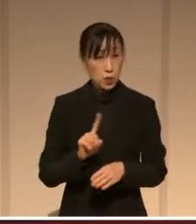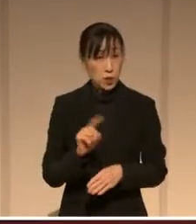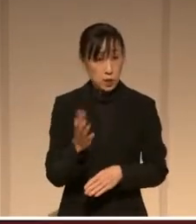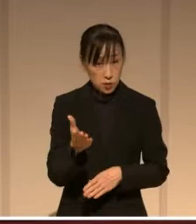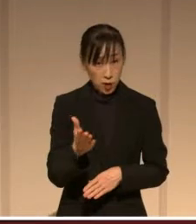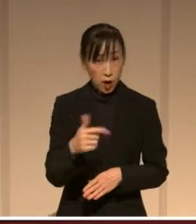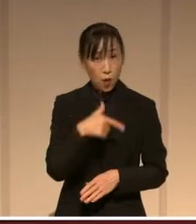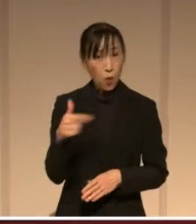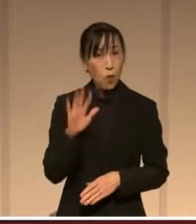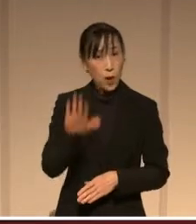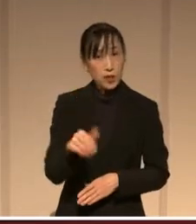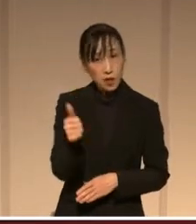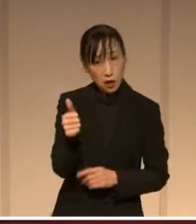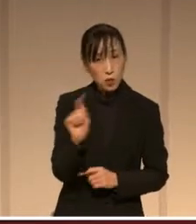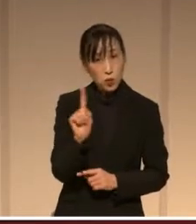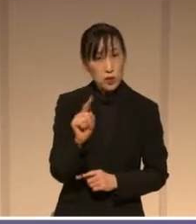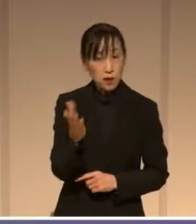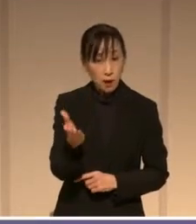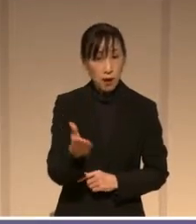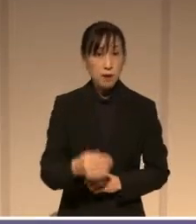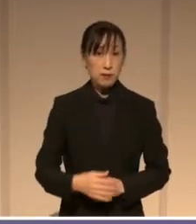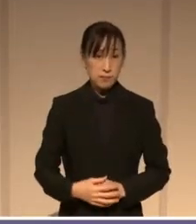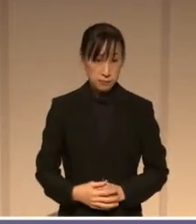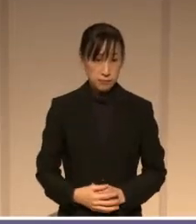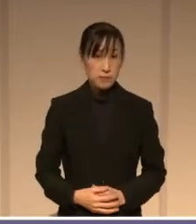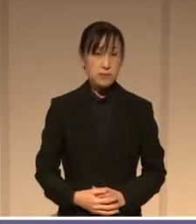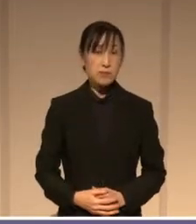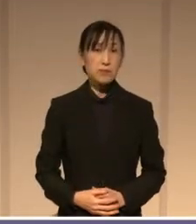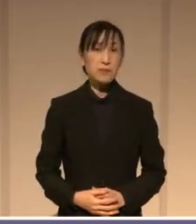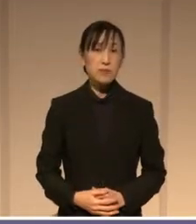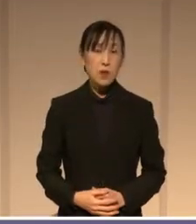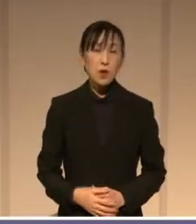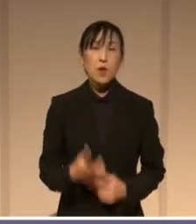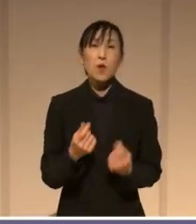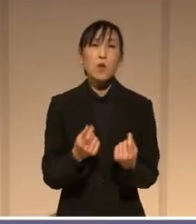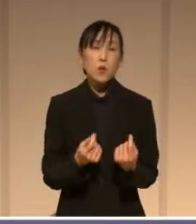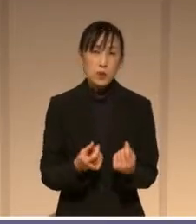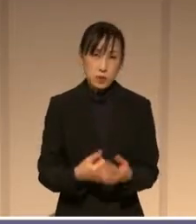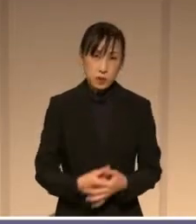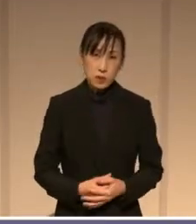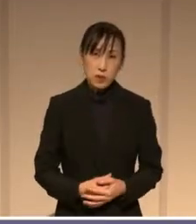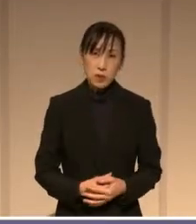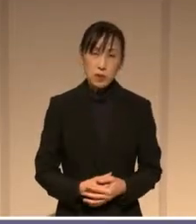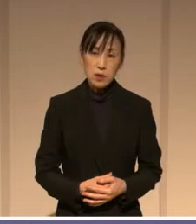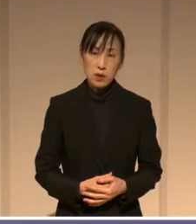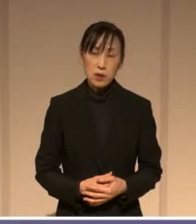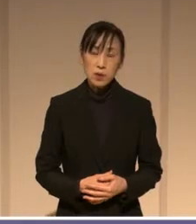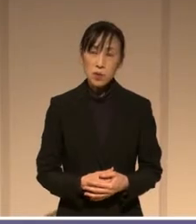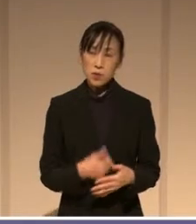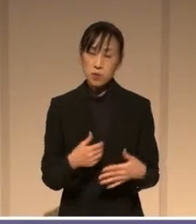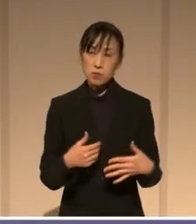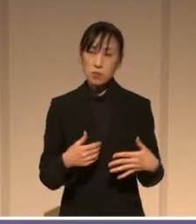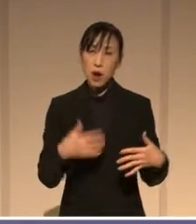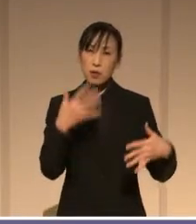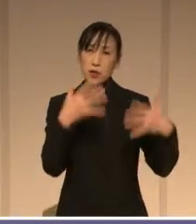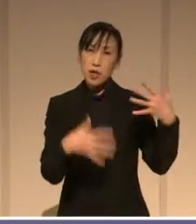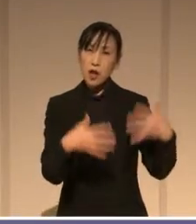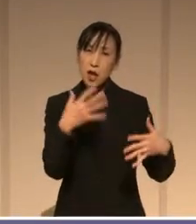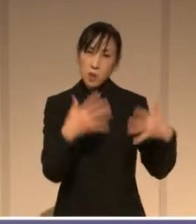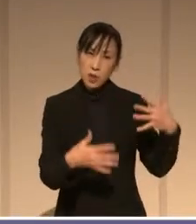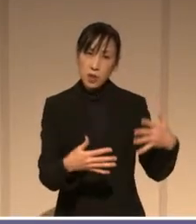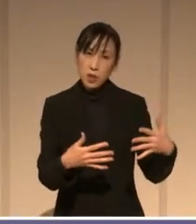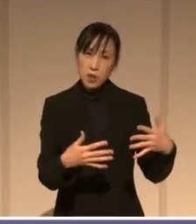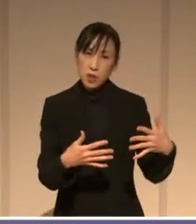オファーが来た瞬間の気持ちってどんな感じなんですよねあのテレビ向けとかを考えずに言うとアーマー